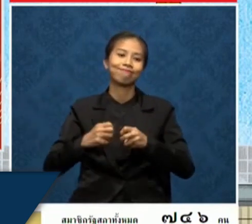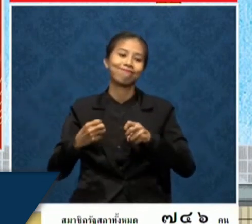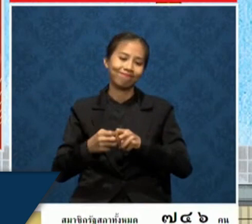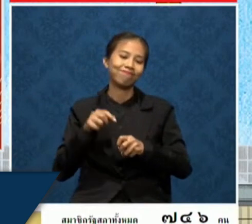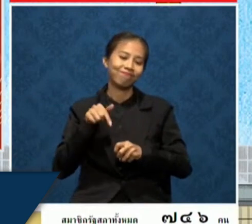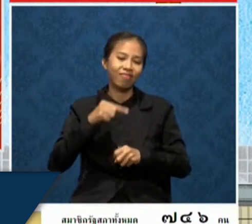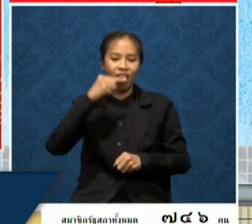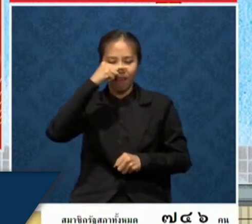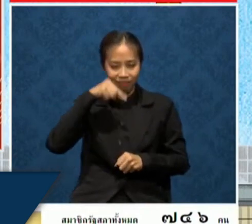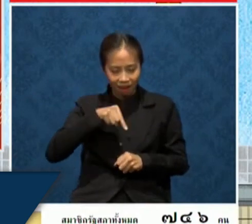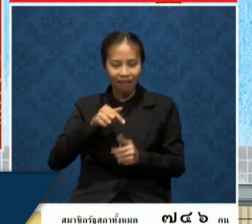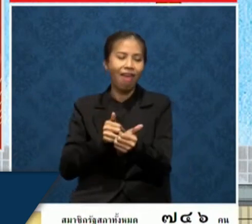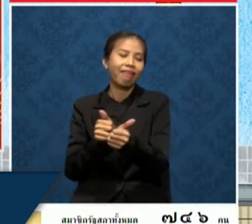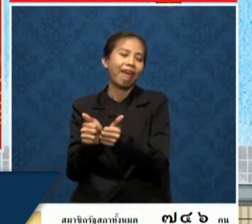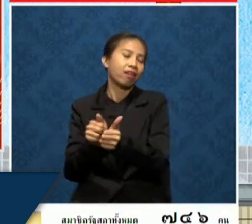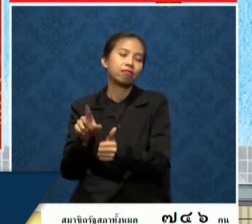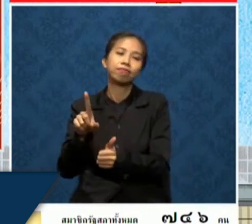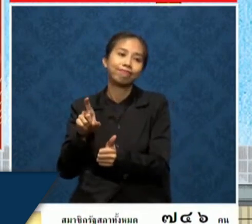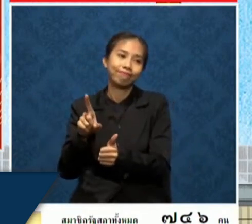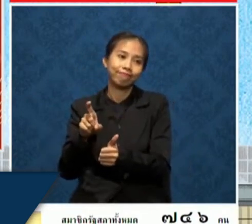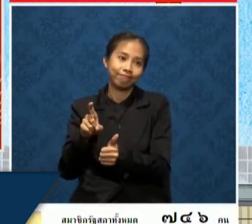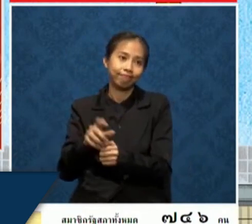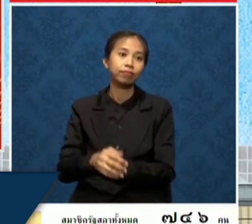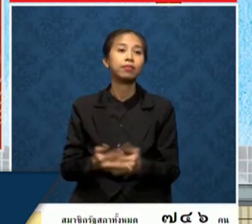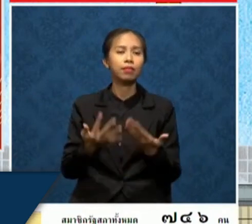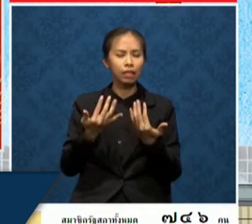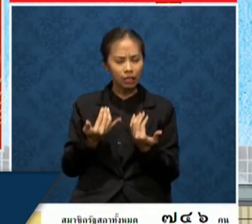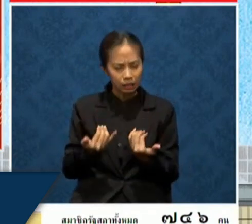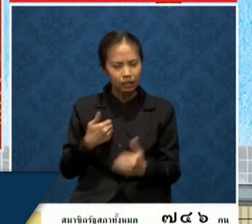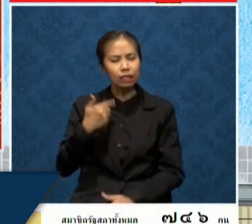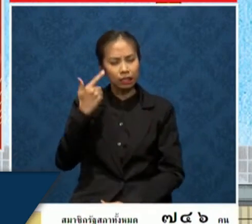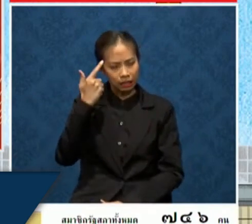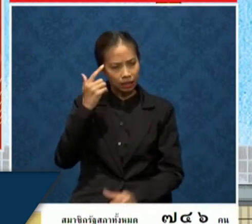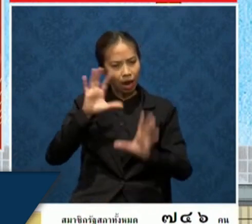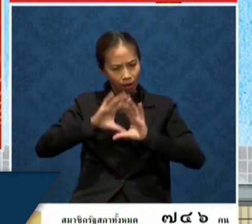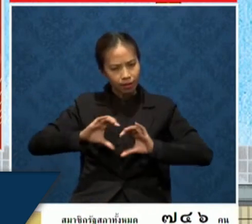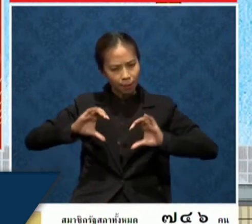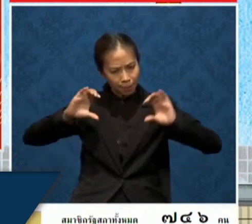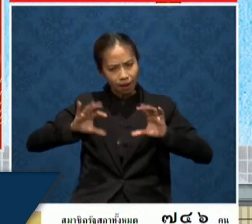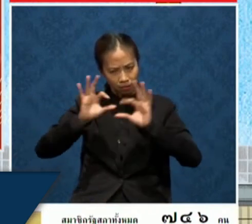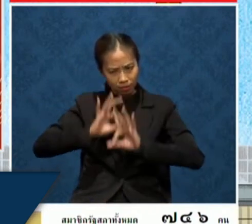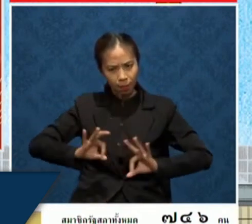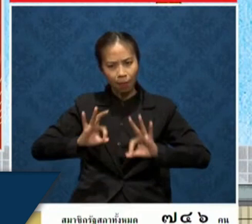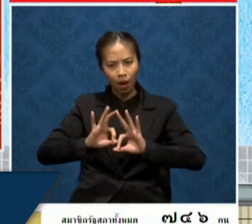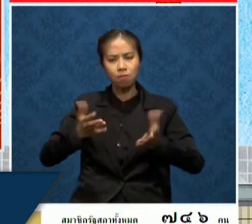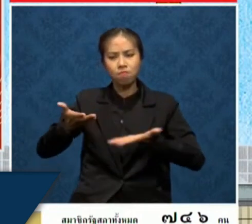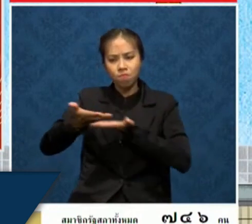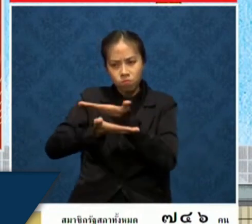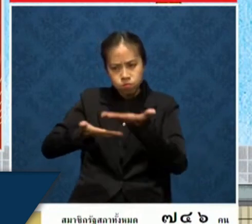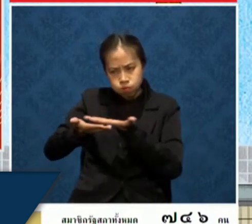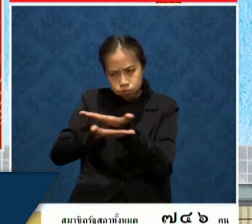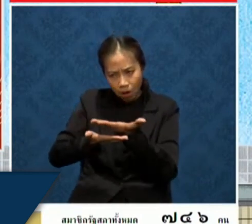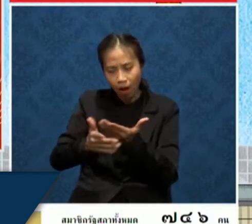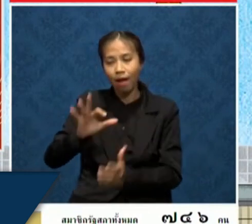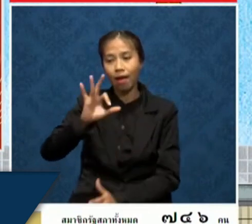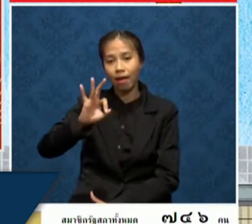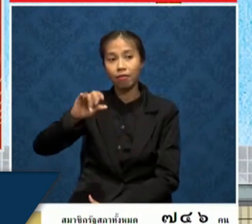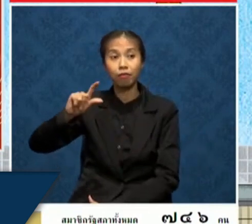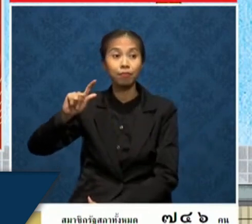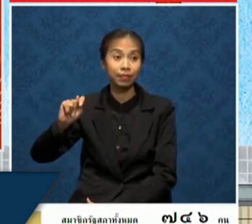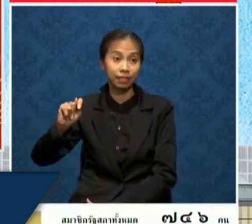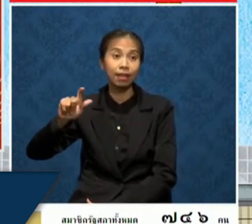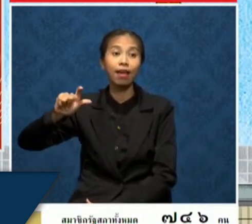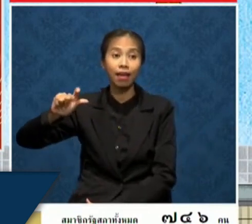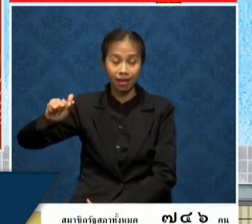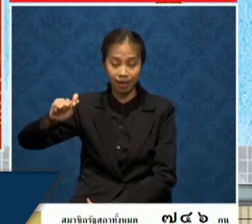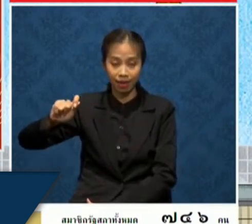การแข่งขันของไทยที่ลดลงดังนั้นสมควรแล้วที่รัฐบาลต้องเร่งเจรจา FTA อย่างไรก็ตามสิ่งที่รัฐบาลต้องให้ความสำคัญ